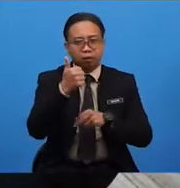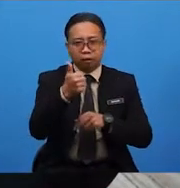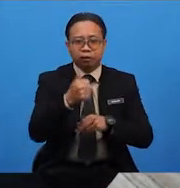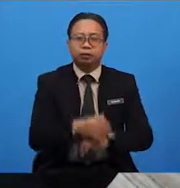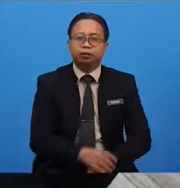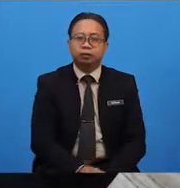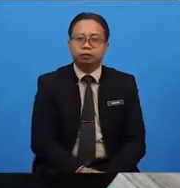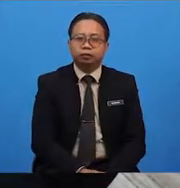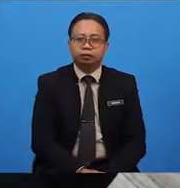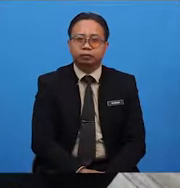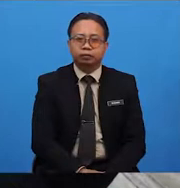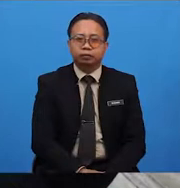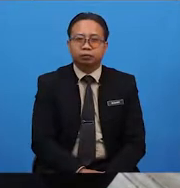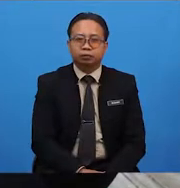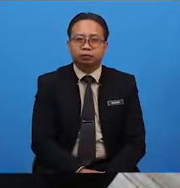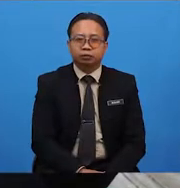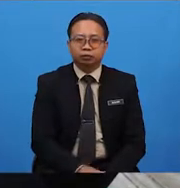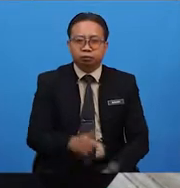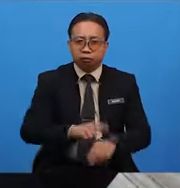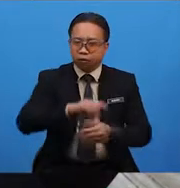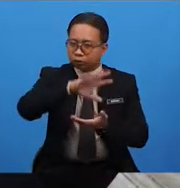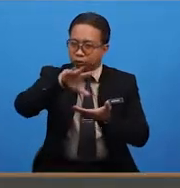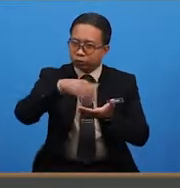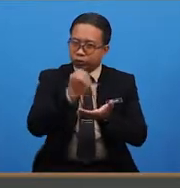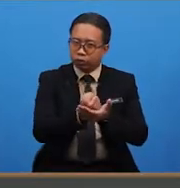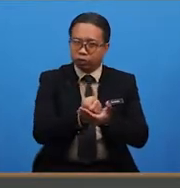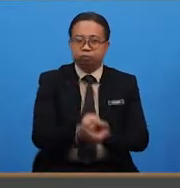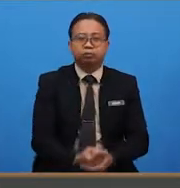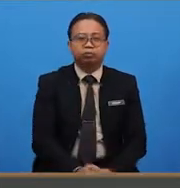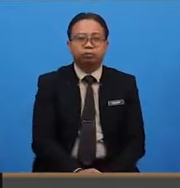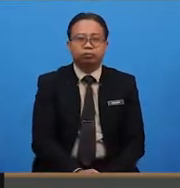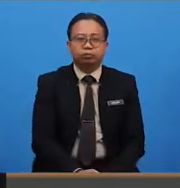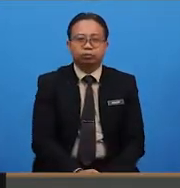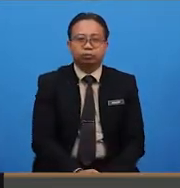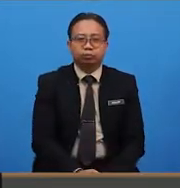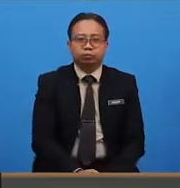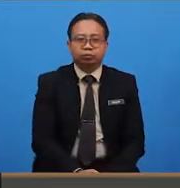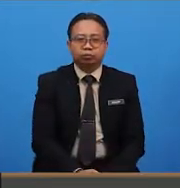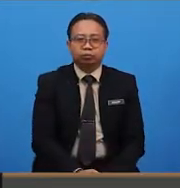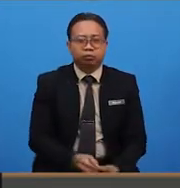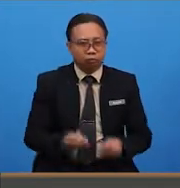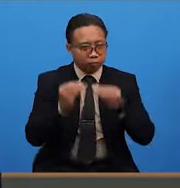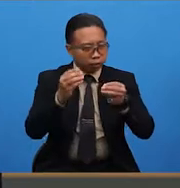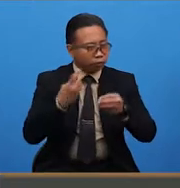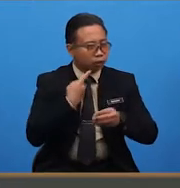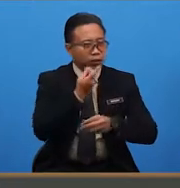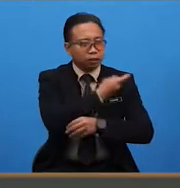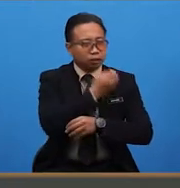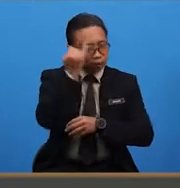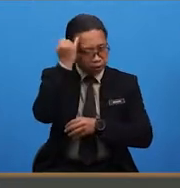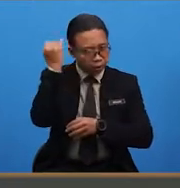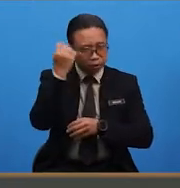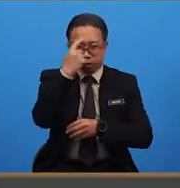hebat sangat memberi inspirasi pada semua tepat inspirasi itu yang memberikan kita